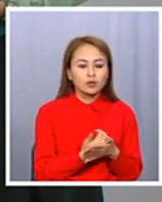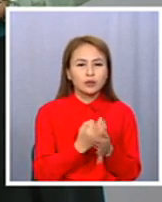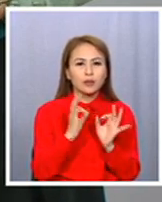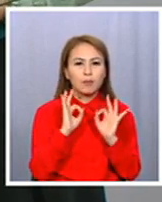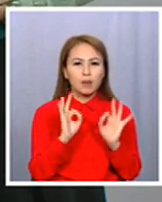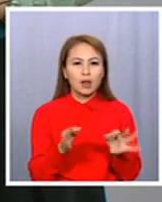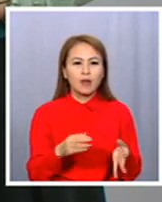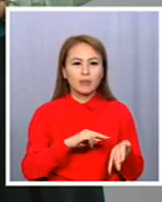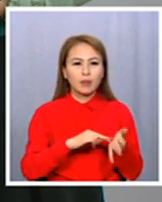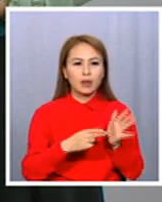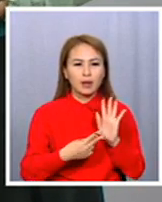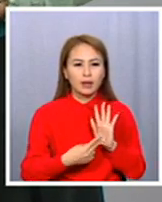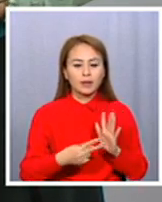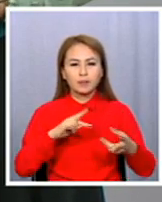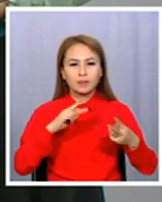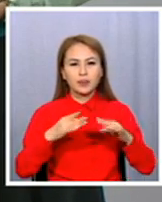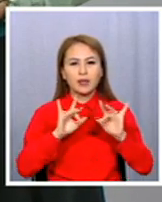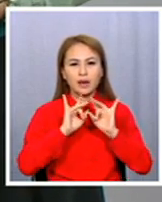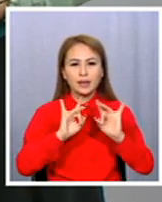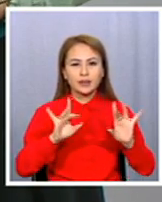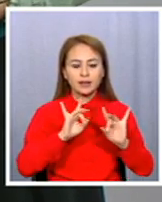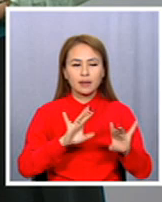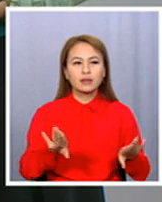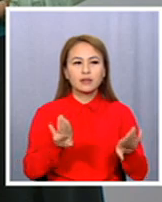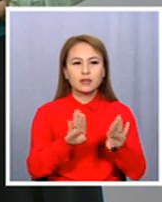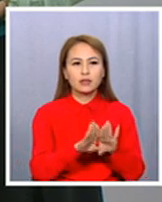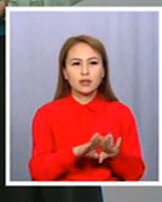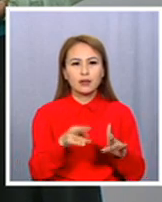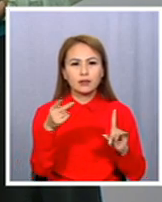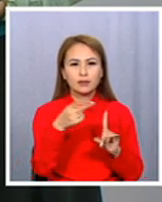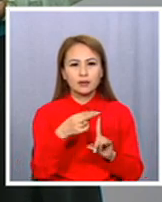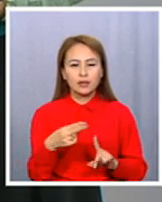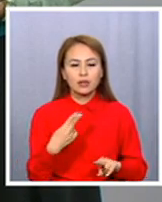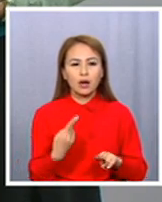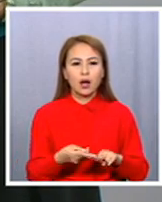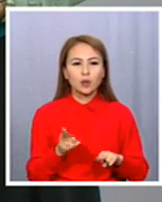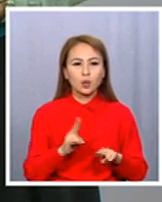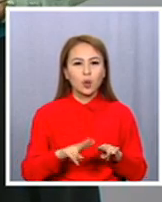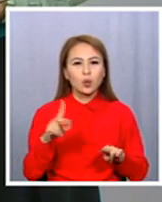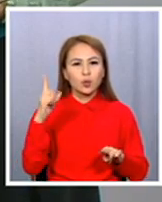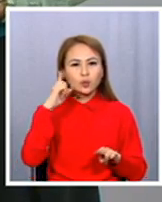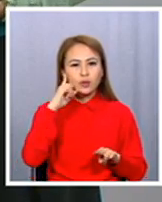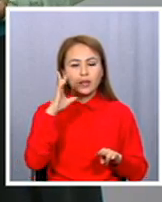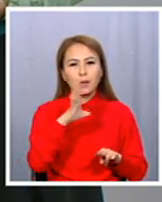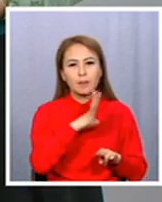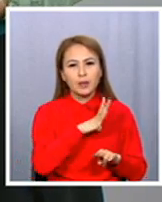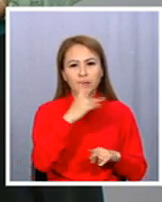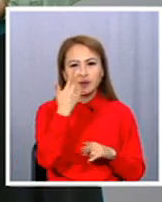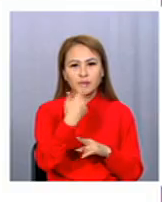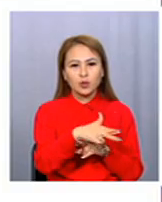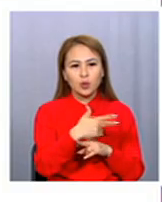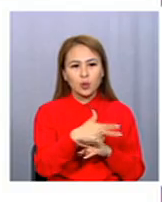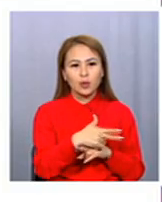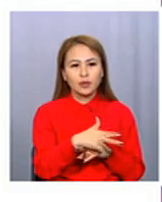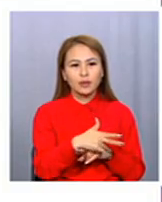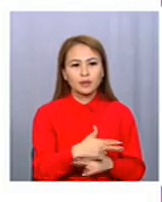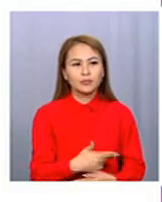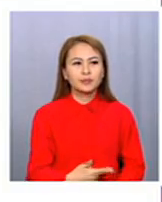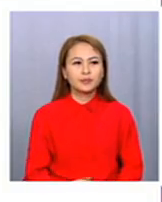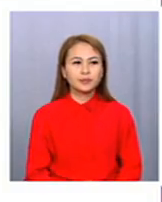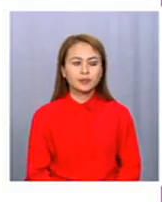план для пересказа содержания текста, который вы услышали в видеоролике.